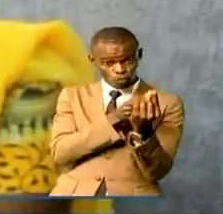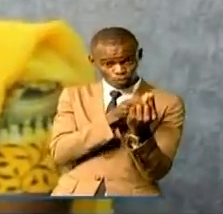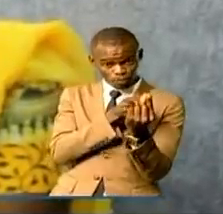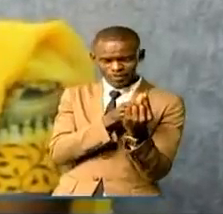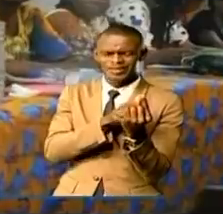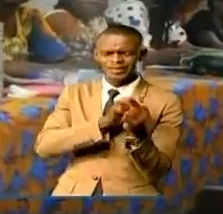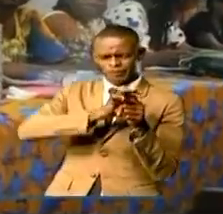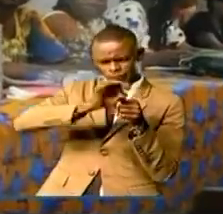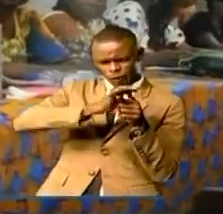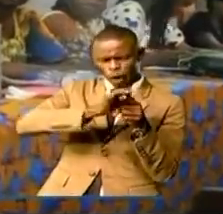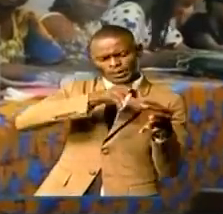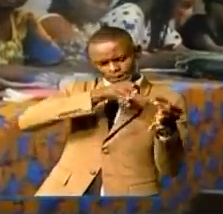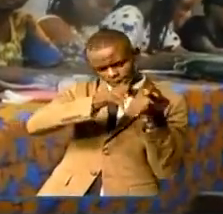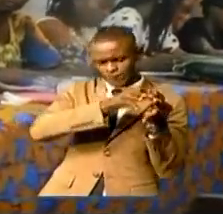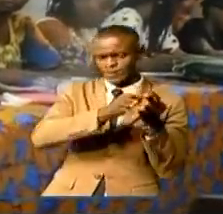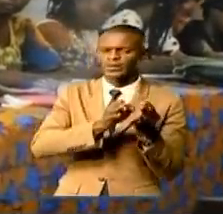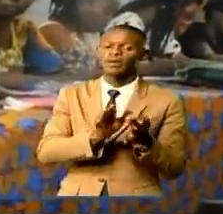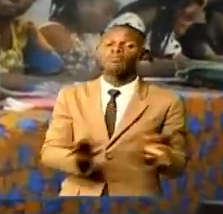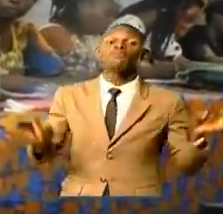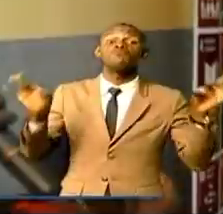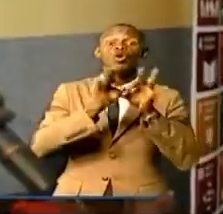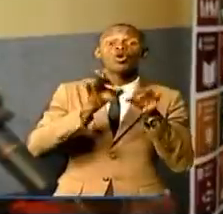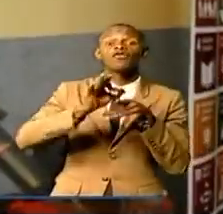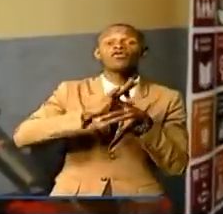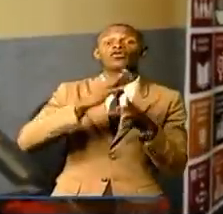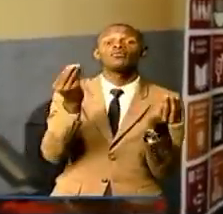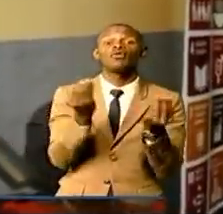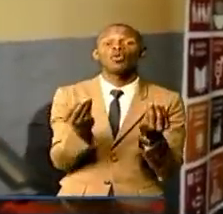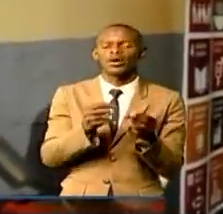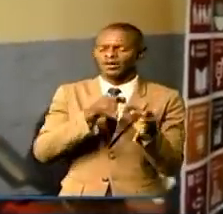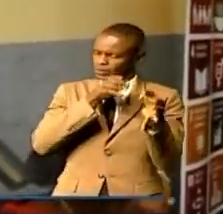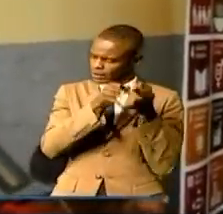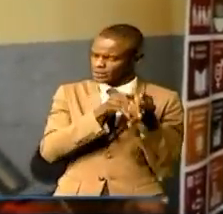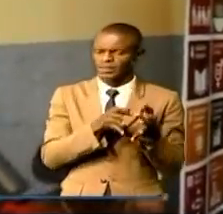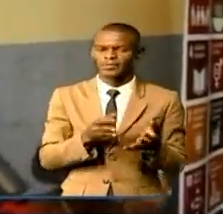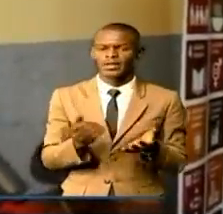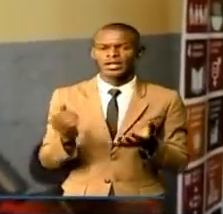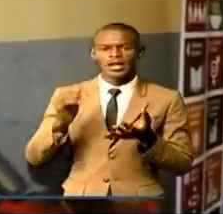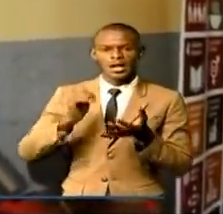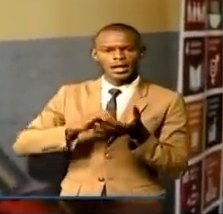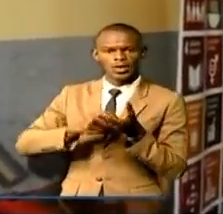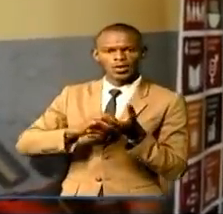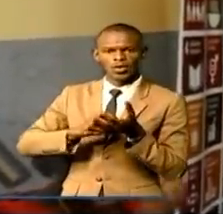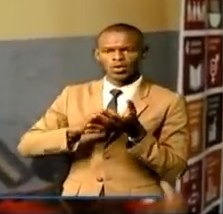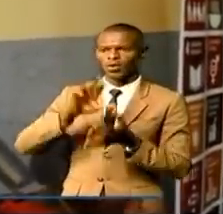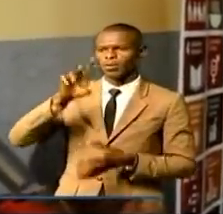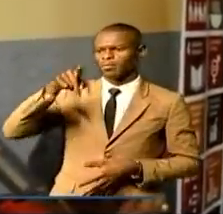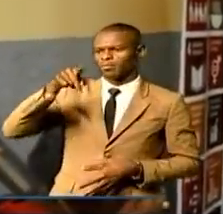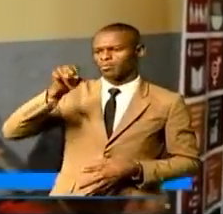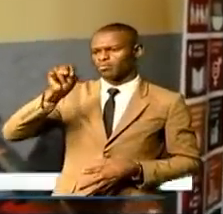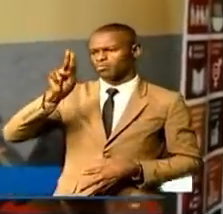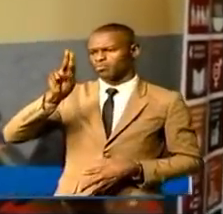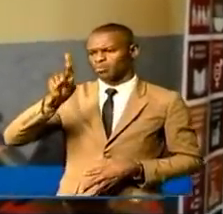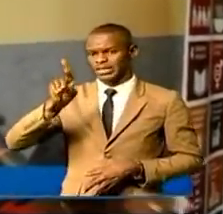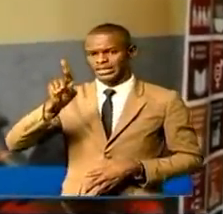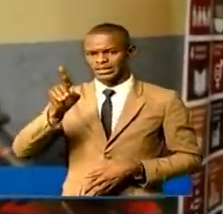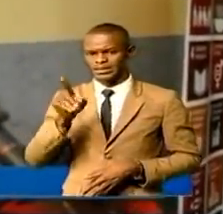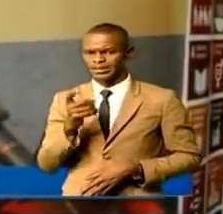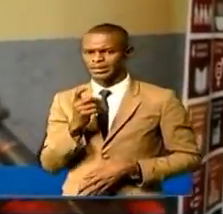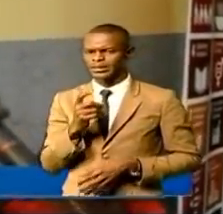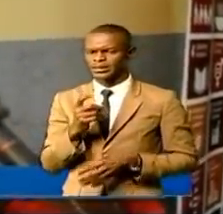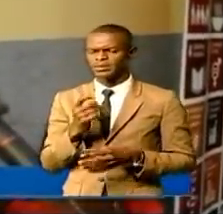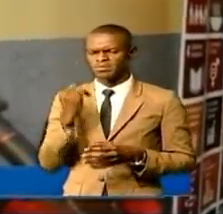des hommes dans cette lutte. Allez, lutter de manière à ce qu'aucune femme, aucune fille de